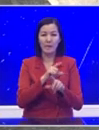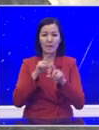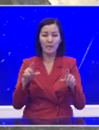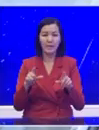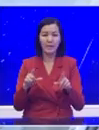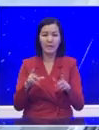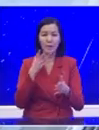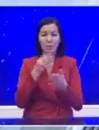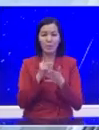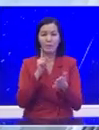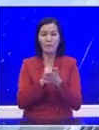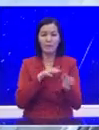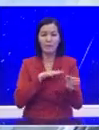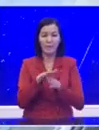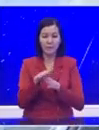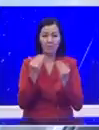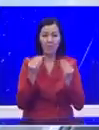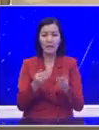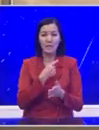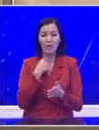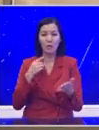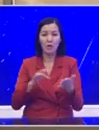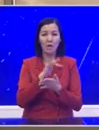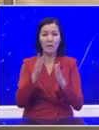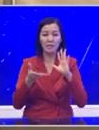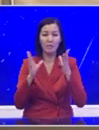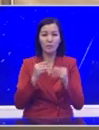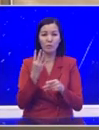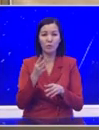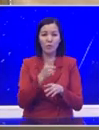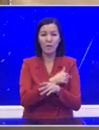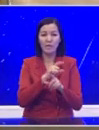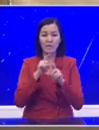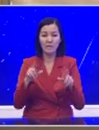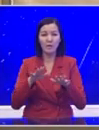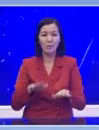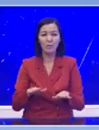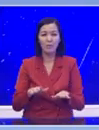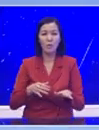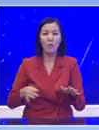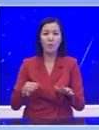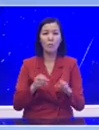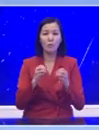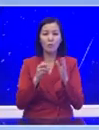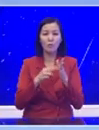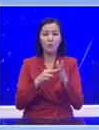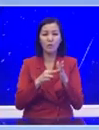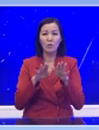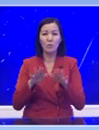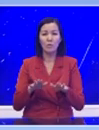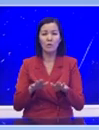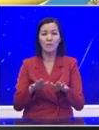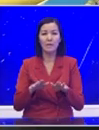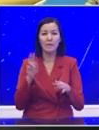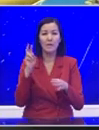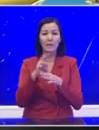жаппай міндеттерін атқаруда. Қазіргі таңда Талдықорған қаласы бойынша 4 санитарлық бекет, ал облыстағы 17 бекетте мамандар